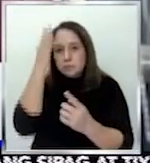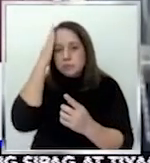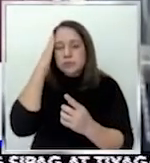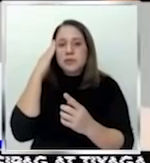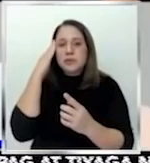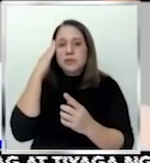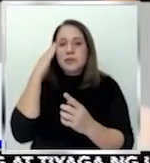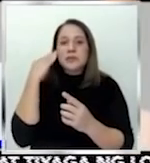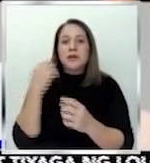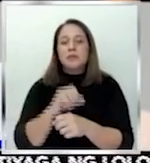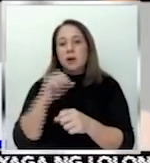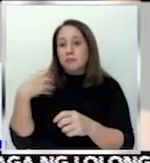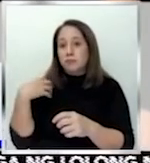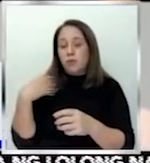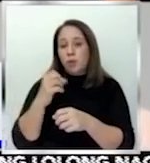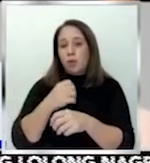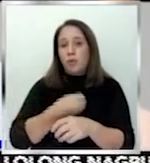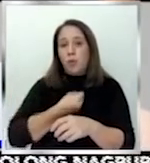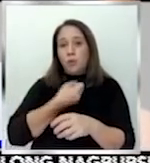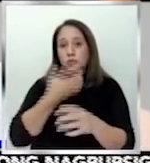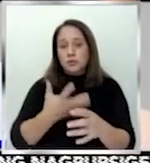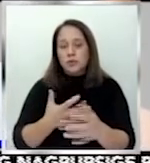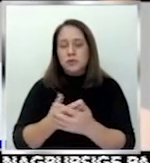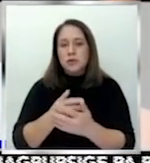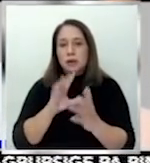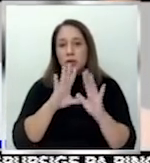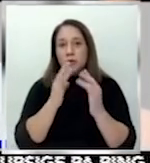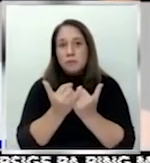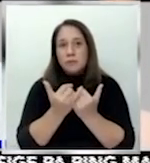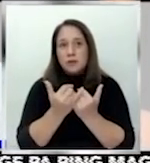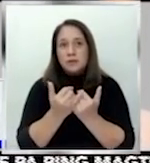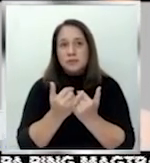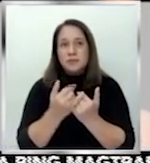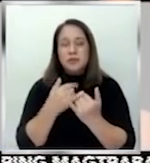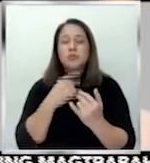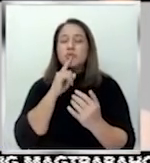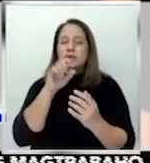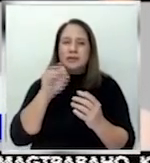ibang kumpanya. Kailangan lang talagang adjustment sa employers.